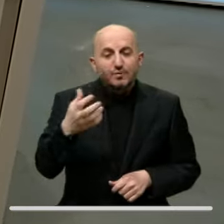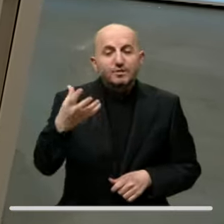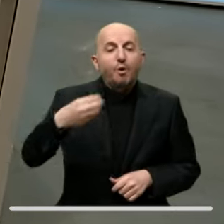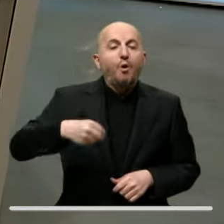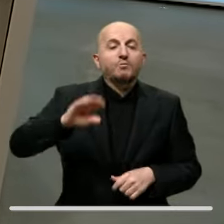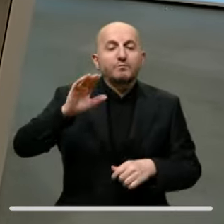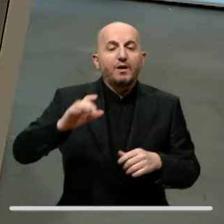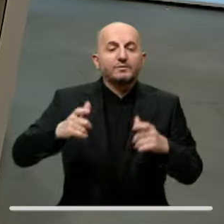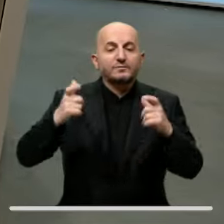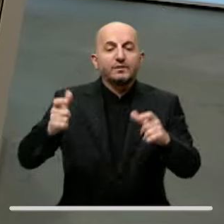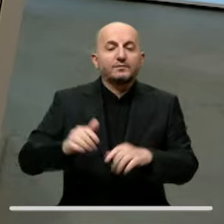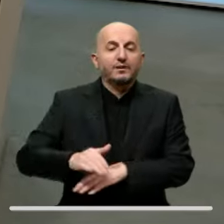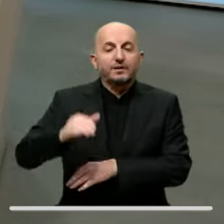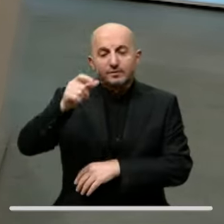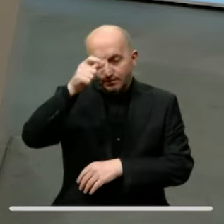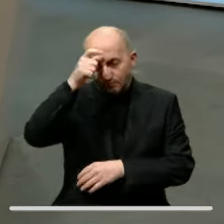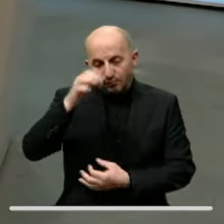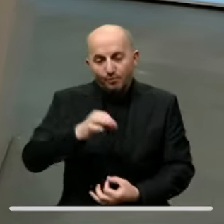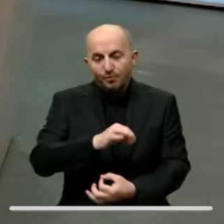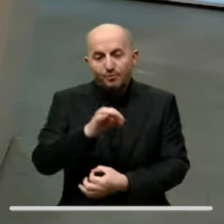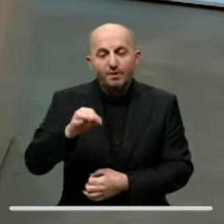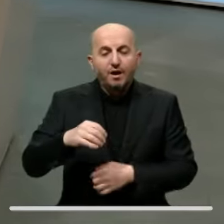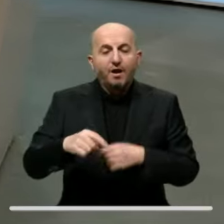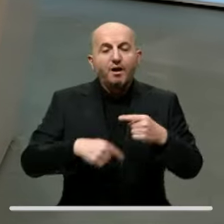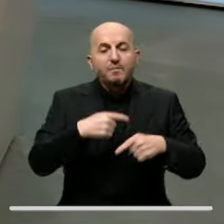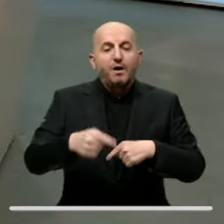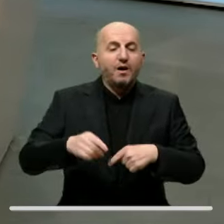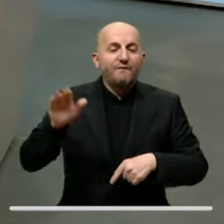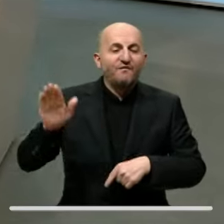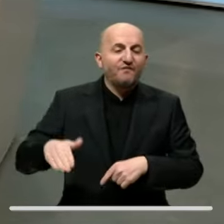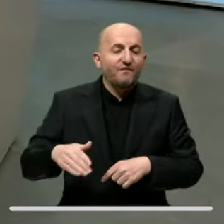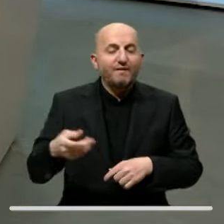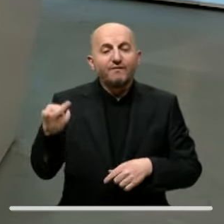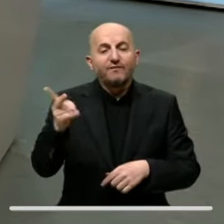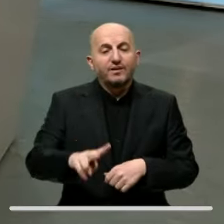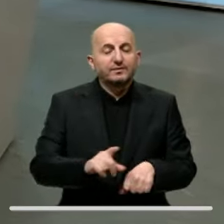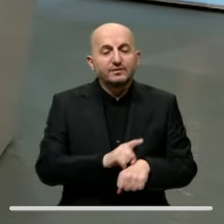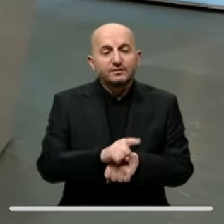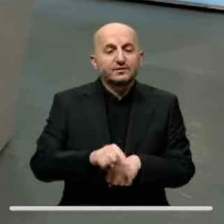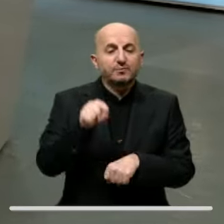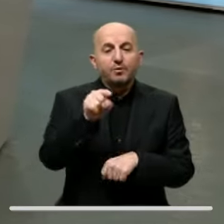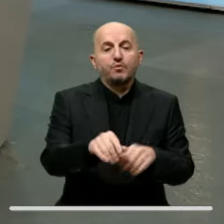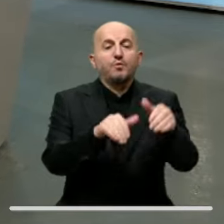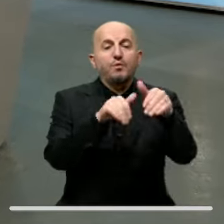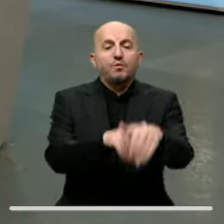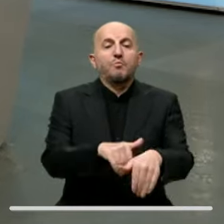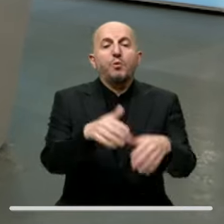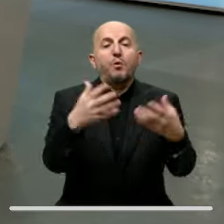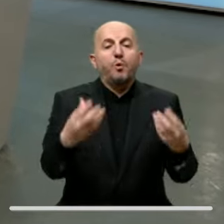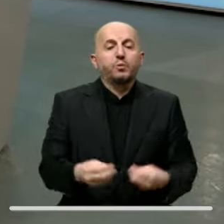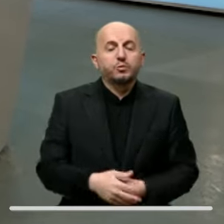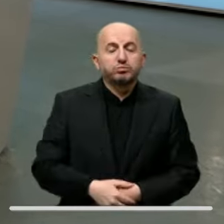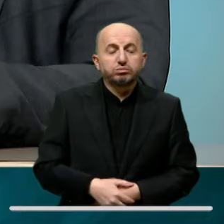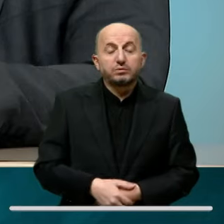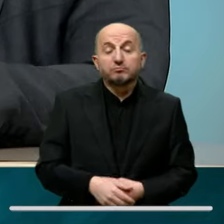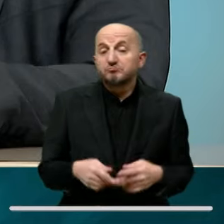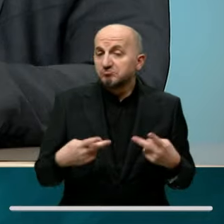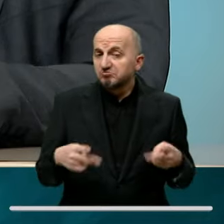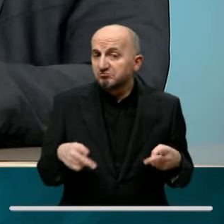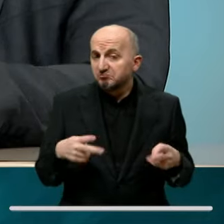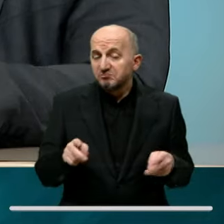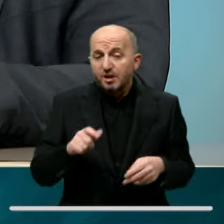yaşayan yurttaşlarımız var. Bizim de hani gurbetçilerimiz var. Vefat ettiklerinde oraya gömülenler var. Gömülebilir mi